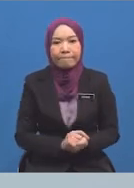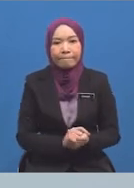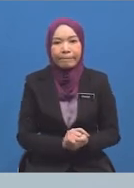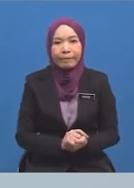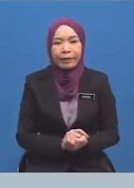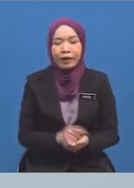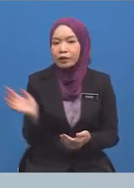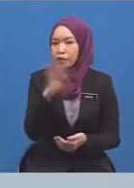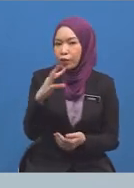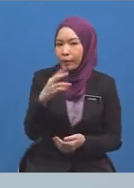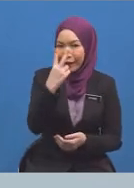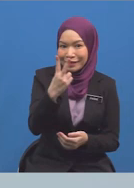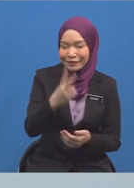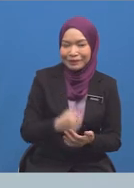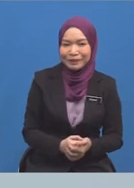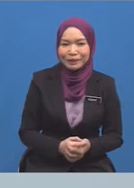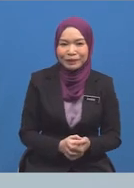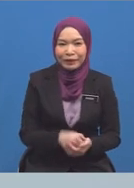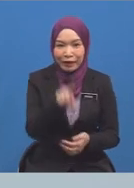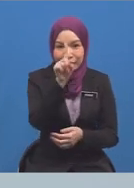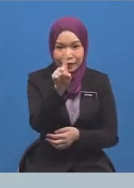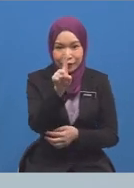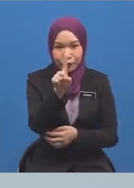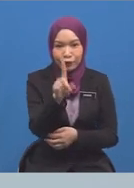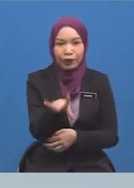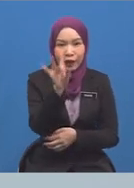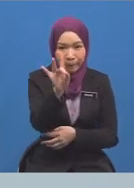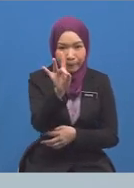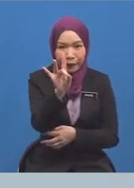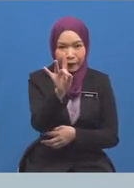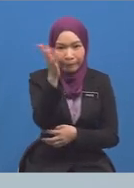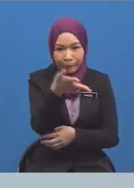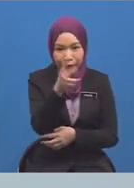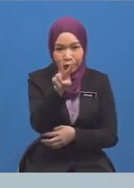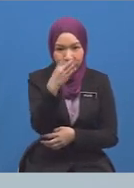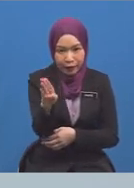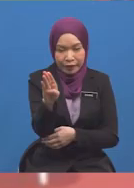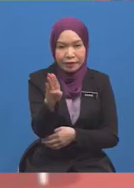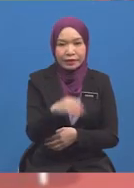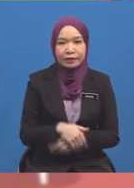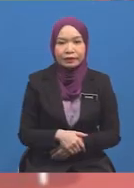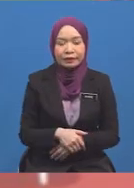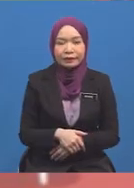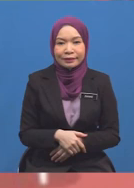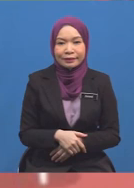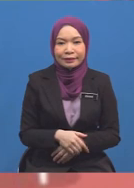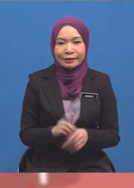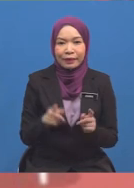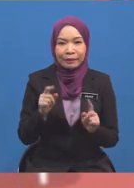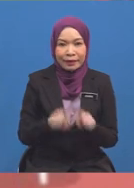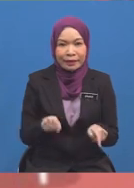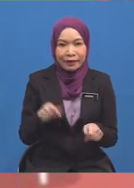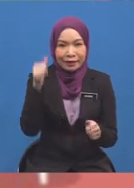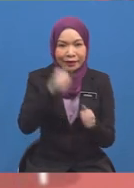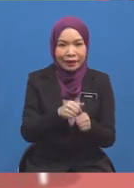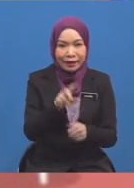cuma cekal lagi 18 atau 12 tapi ingat